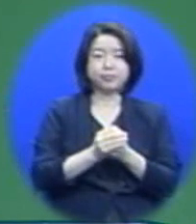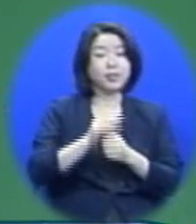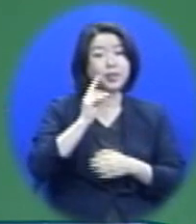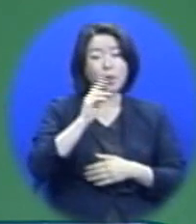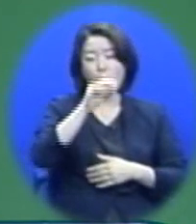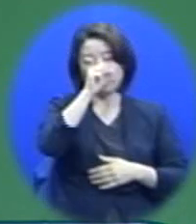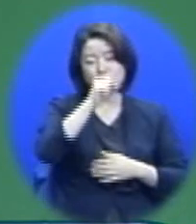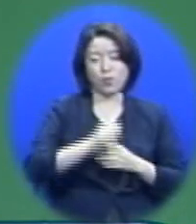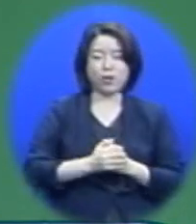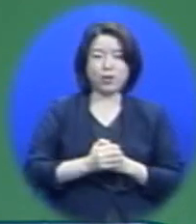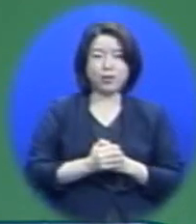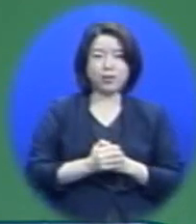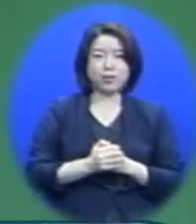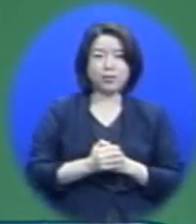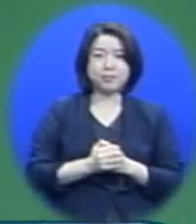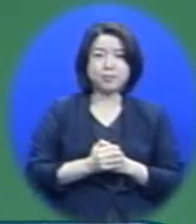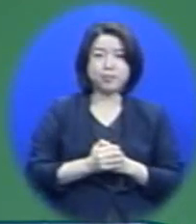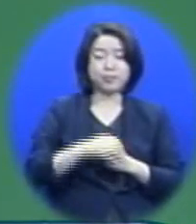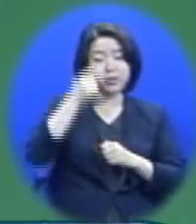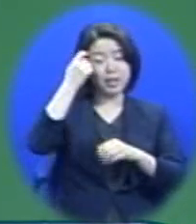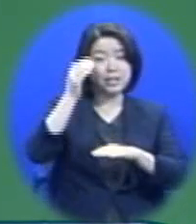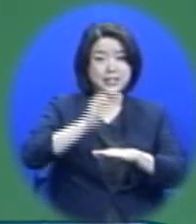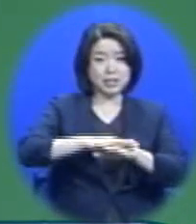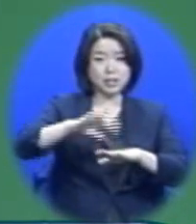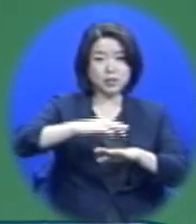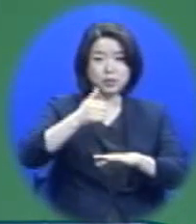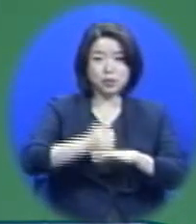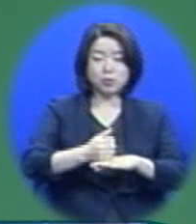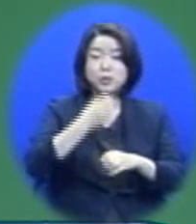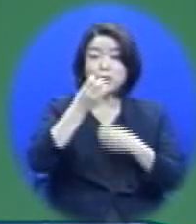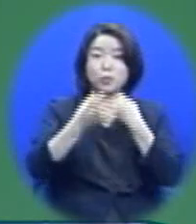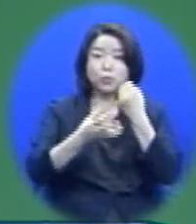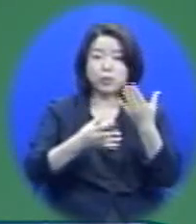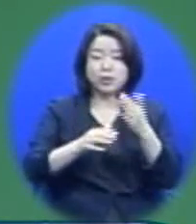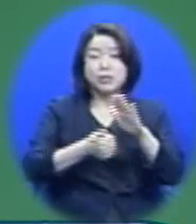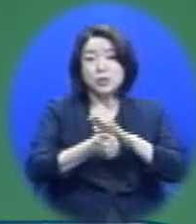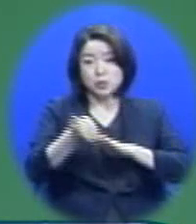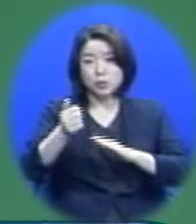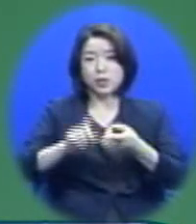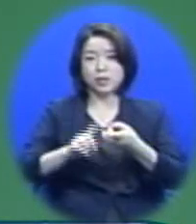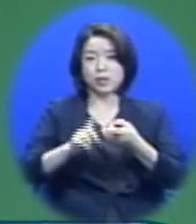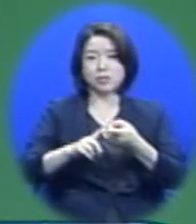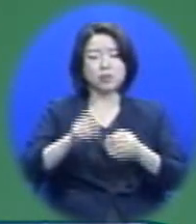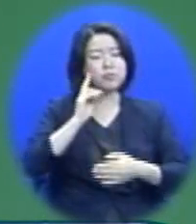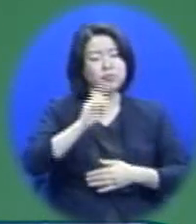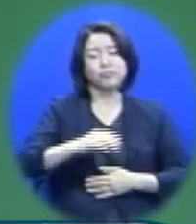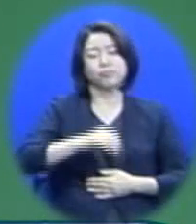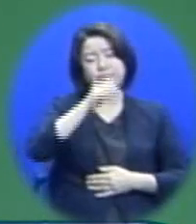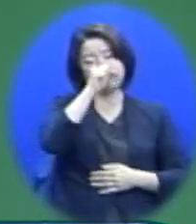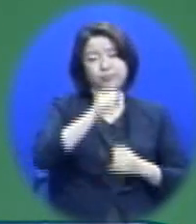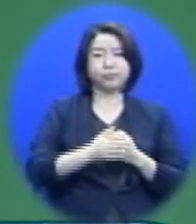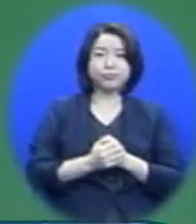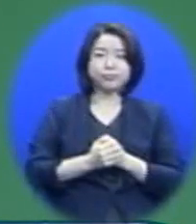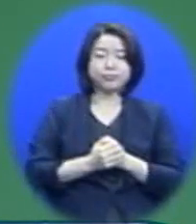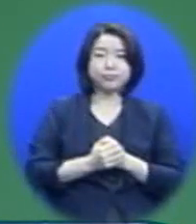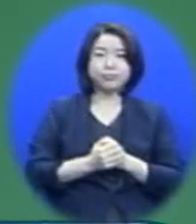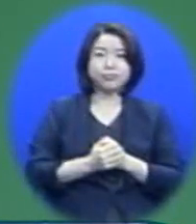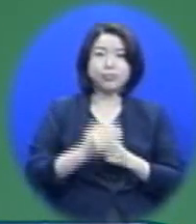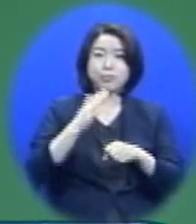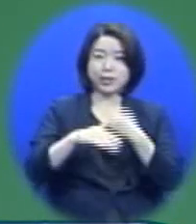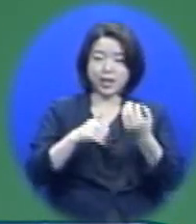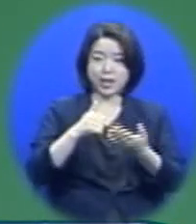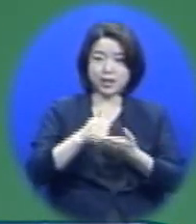너무 좋으셨어요. 솔로몬이 그렇게 고백한 소원에 대해서 하나님 너무 좋으셨어요. 여러분, 우리가 하나님 앞에